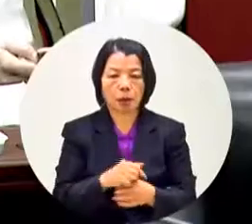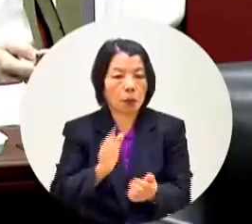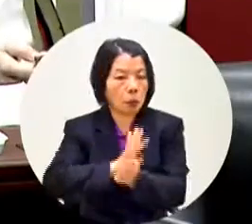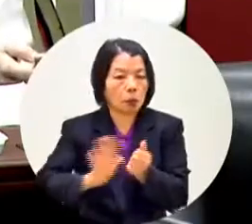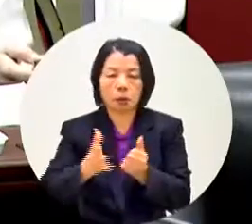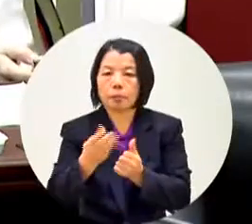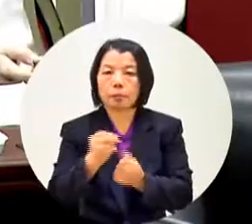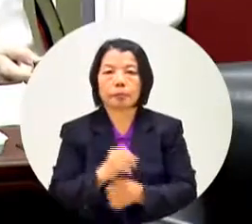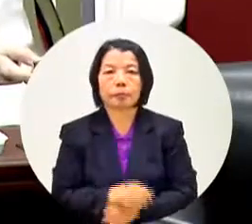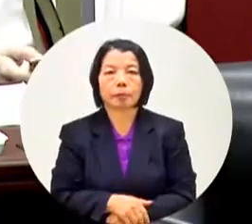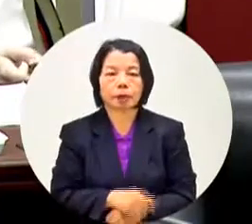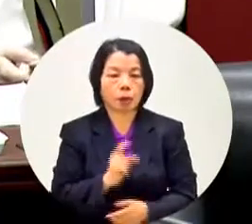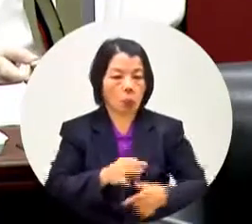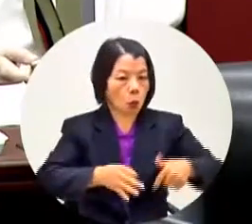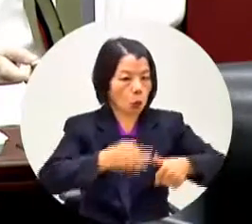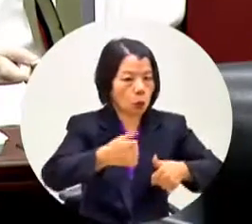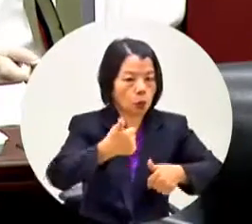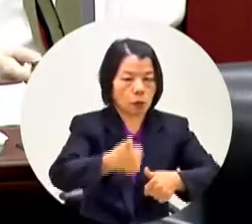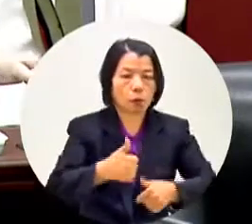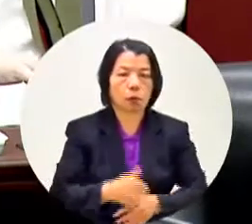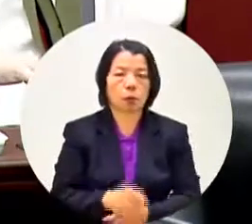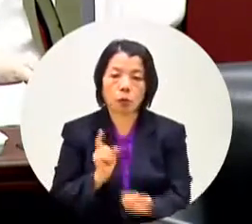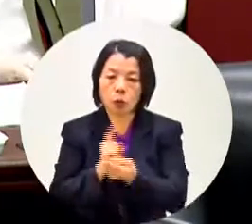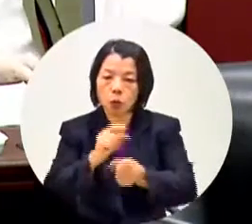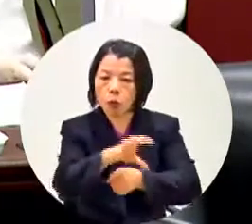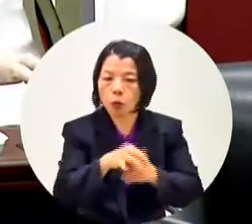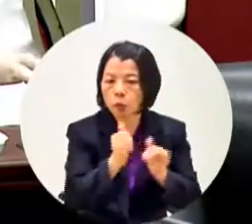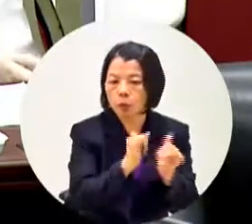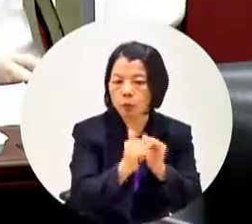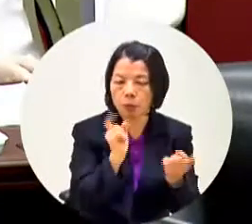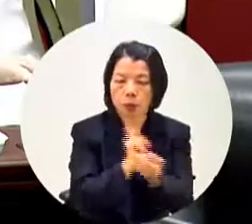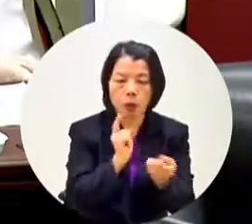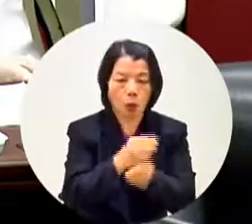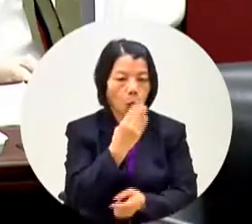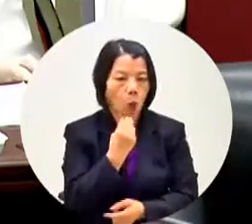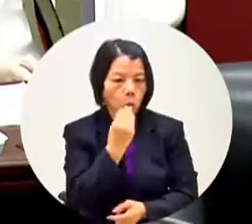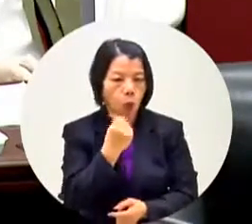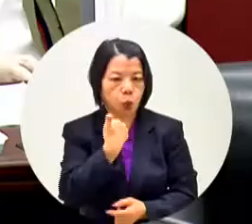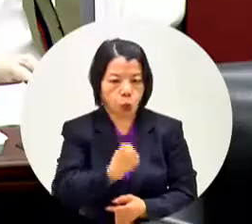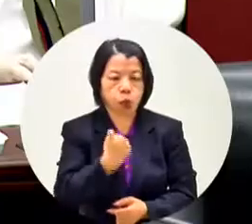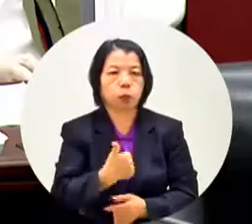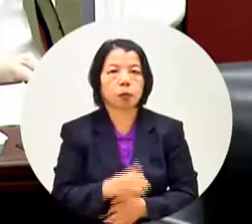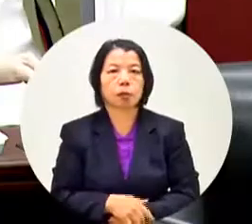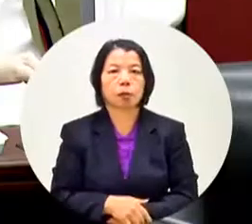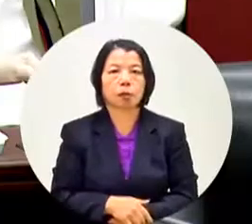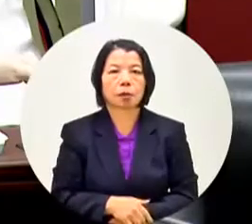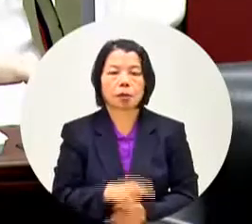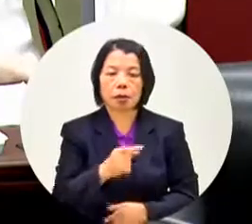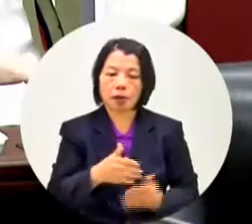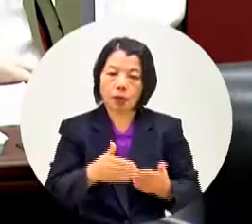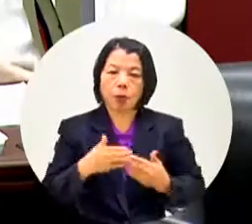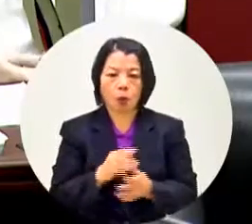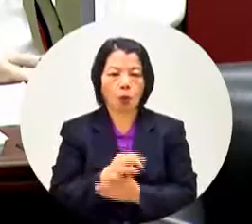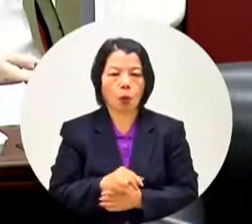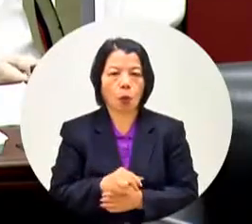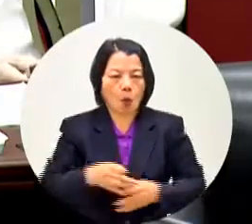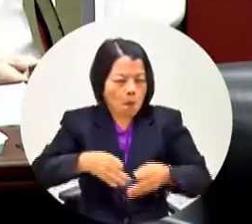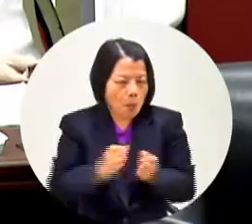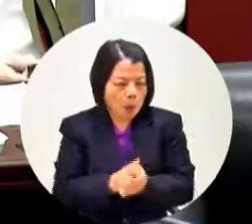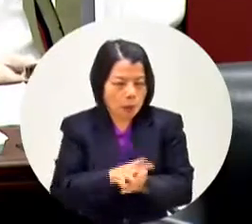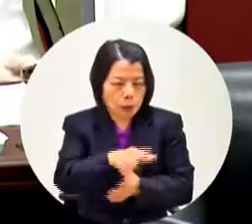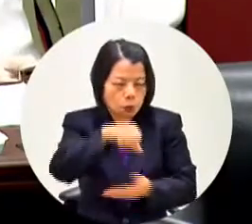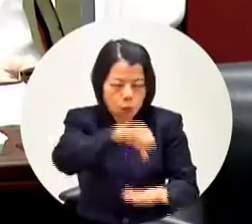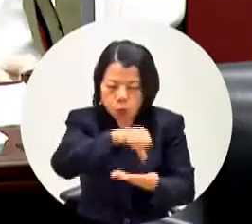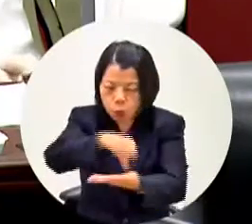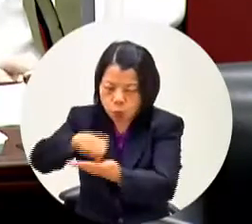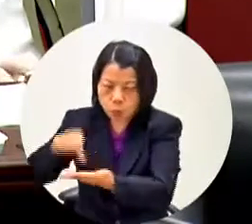果它就没有出现产销的问题，比如说今年的芒果它是产它的产量跟供需没有造成问题，所以